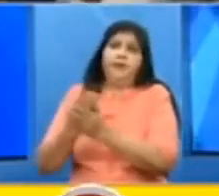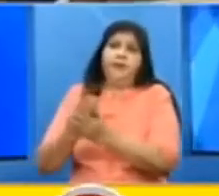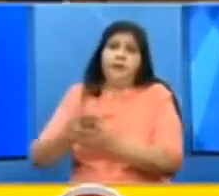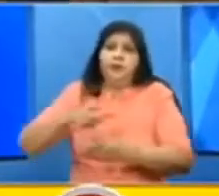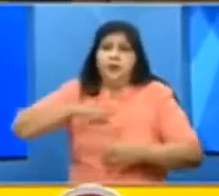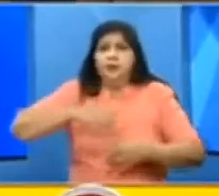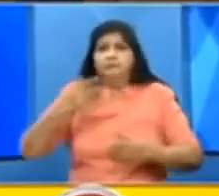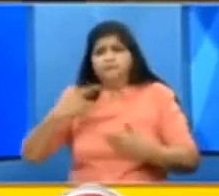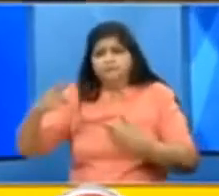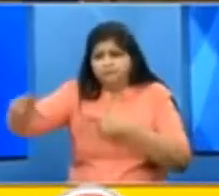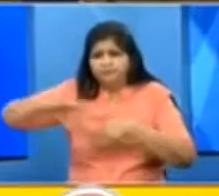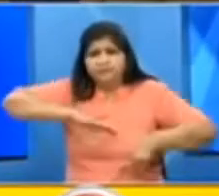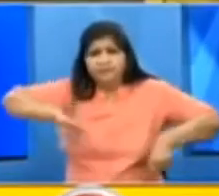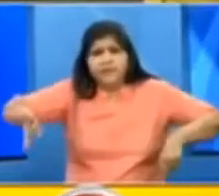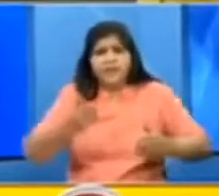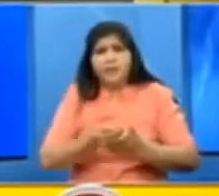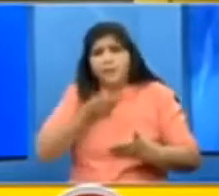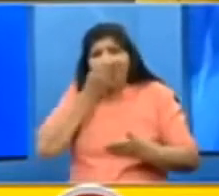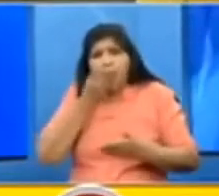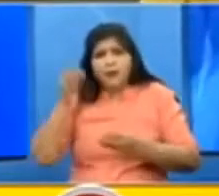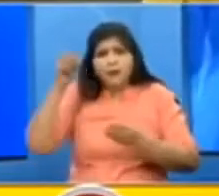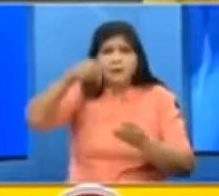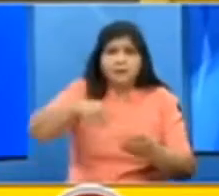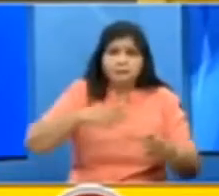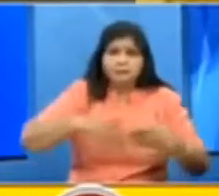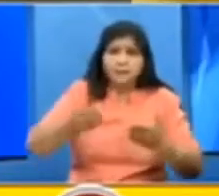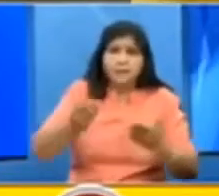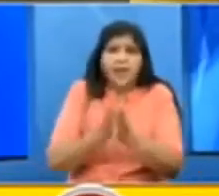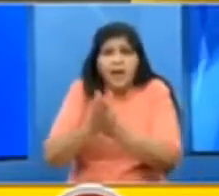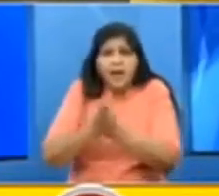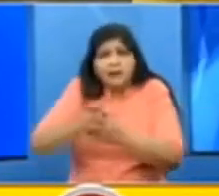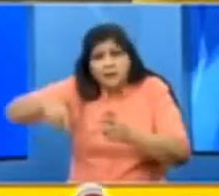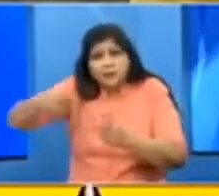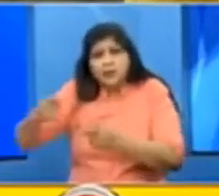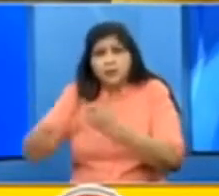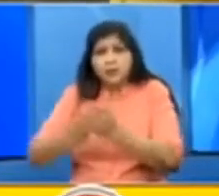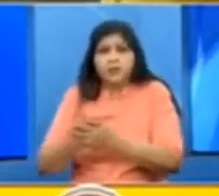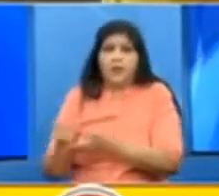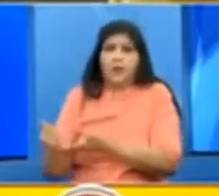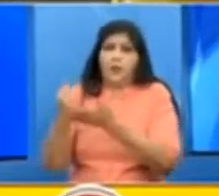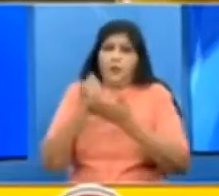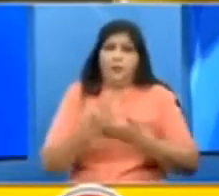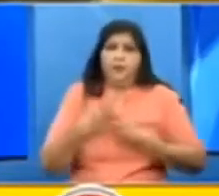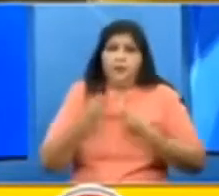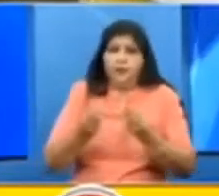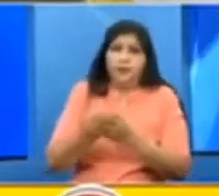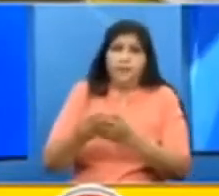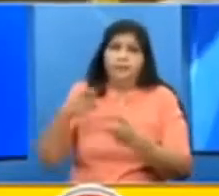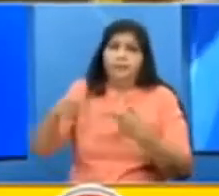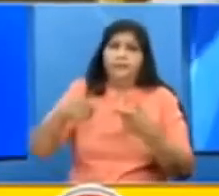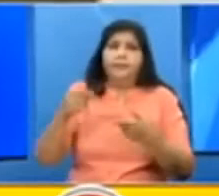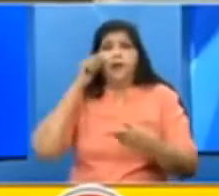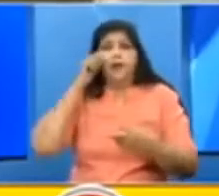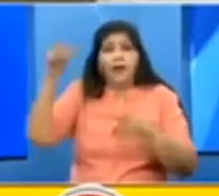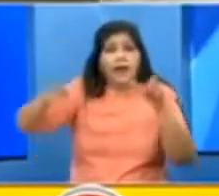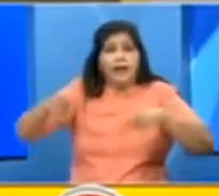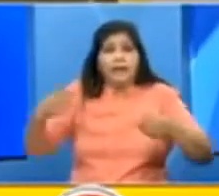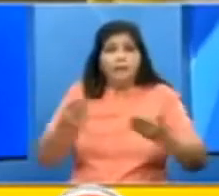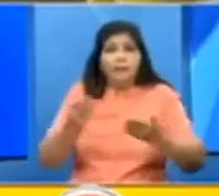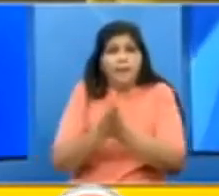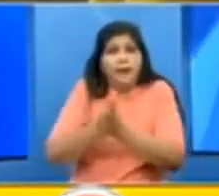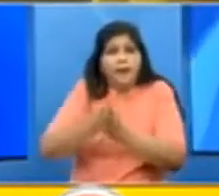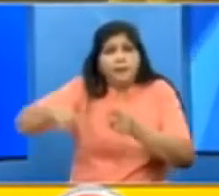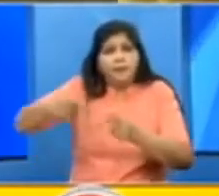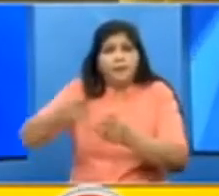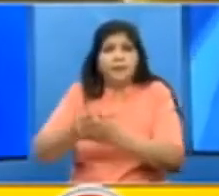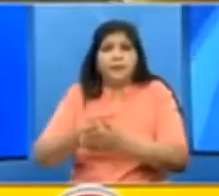व्यवस्था की, लोगों को हाथ धोने में कोई दिक्कत ना हो, इसका इंतजाम करवाया। इतना ही नहीं, ये बलबीर